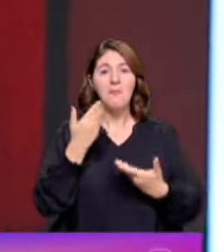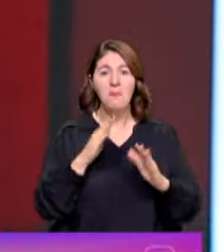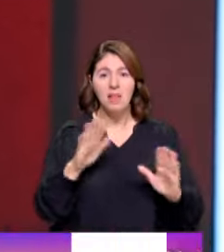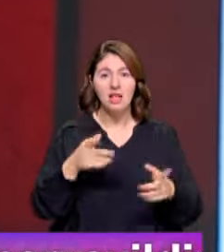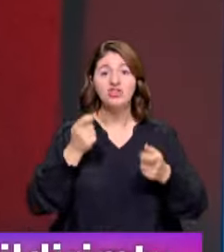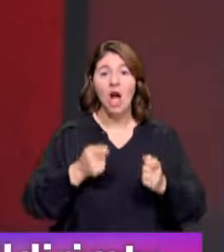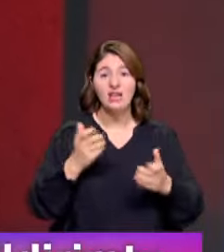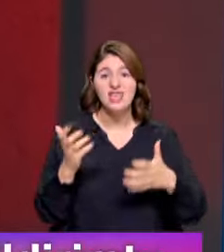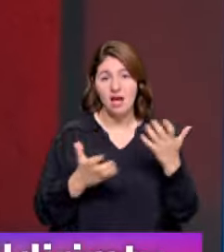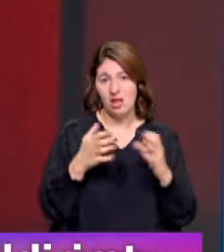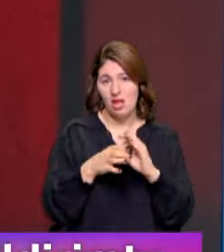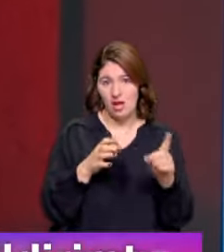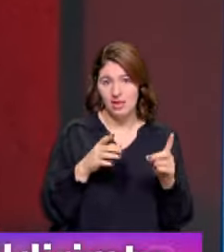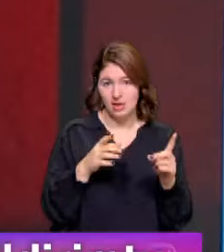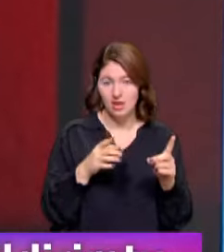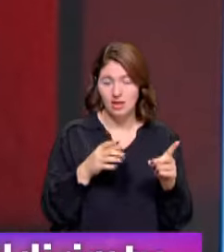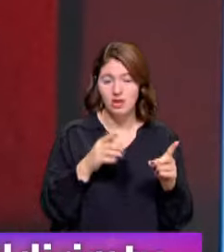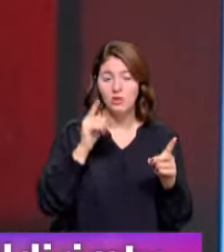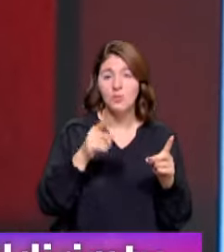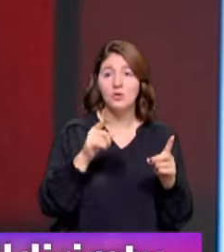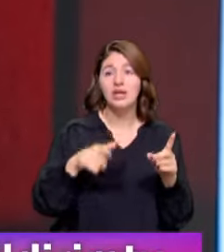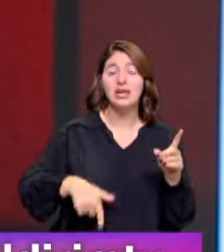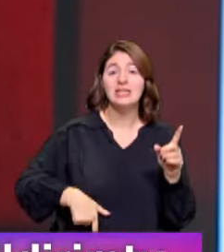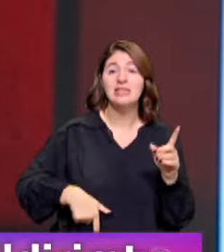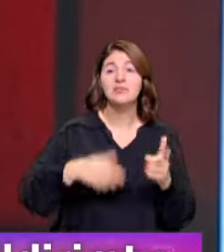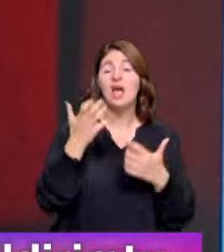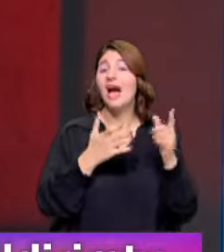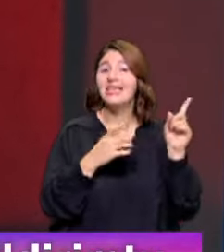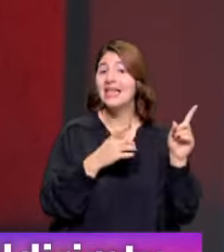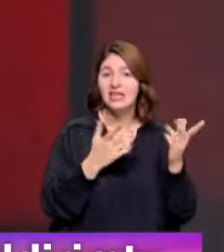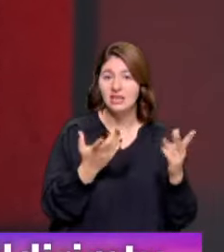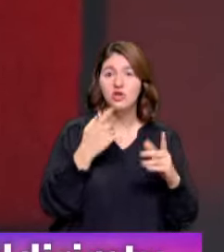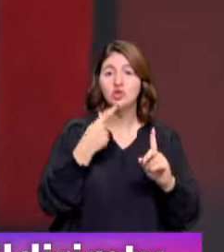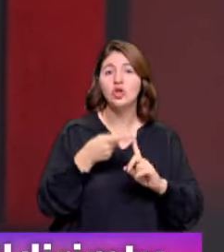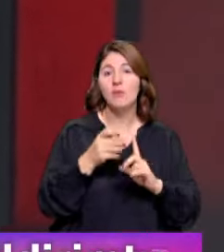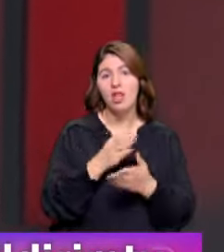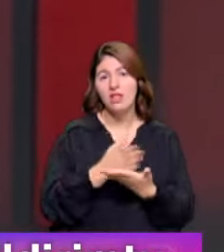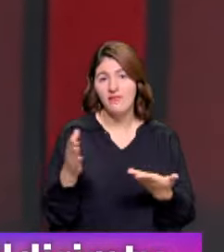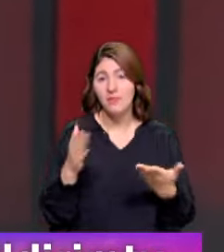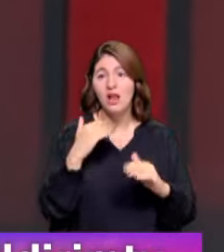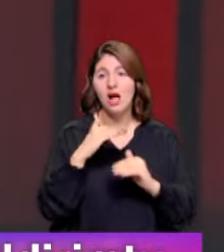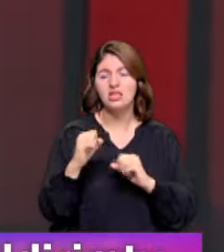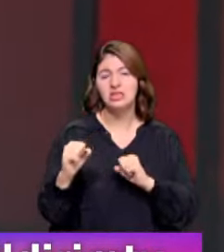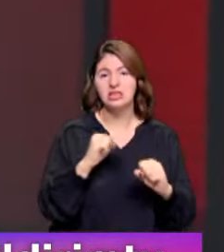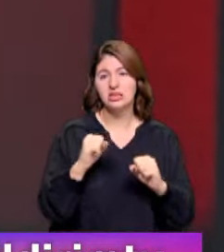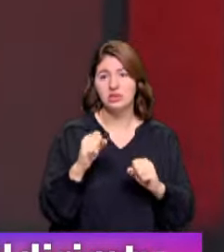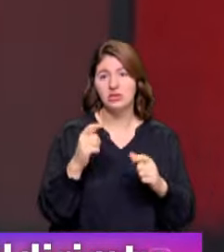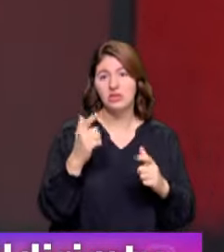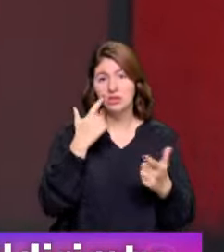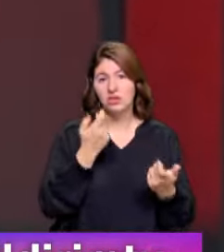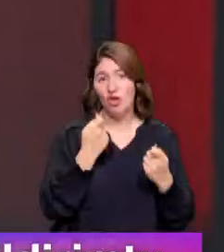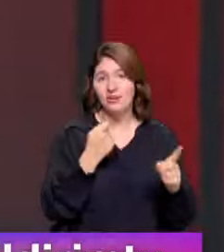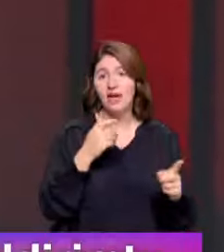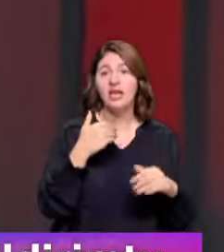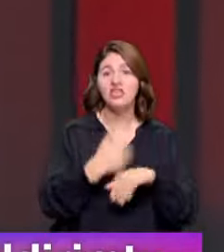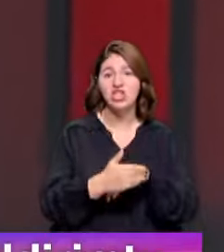paylaştık. Çankırı'daki yangına ilişkin gelişmelerdi bunlar. İzmir yangınlarında ise soruşturmalar sürerken halkın tepkisini çekti.